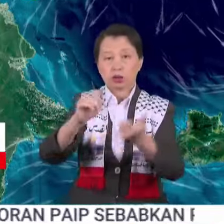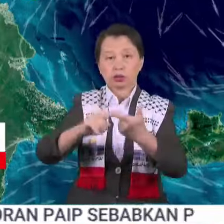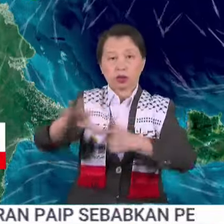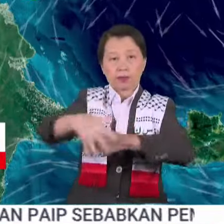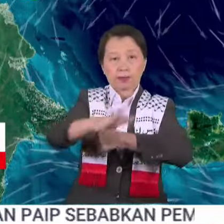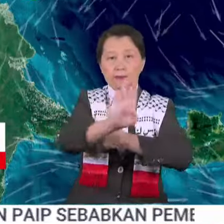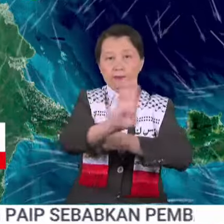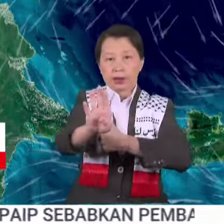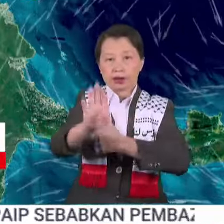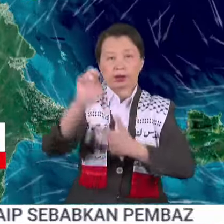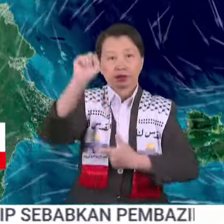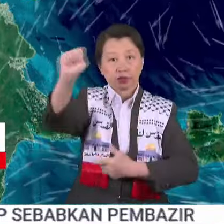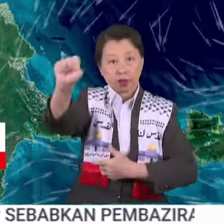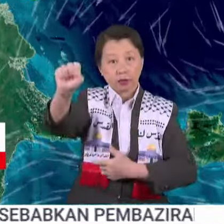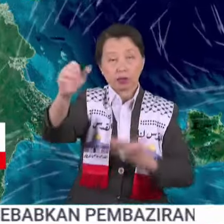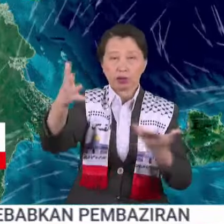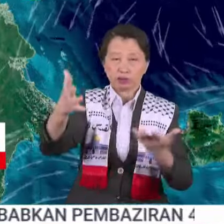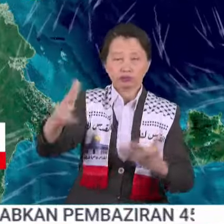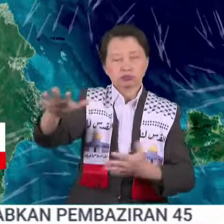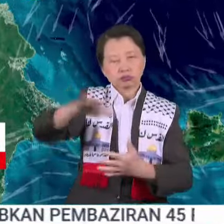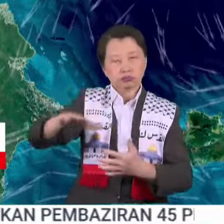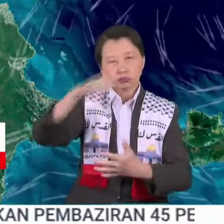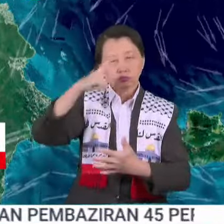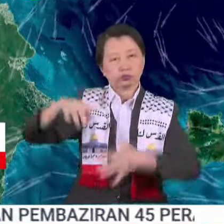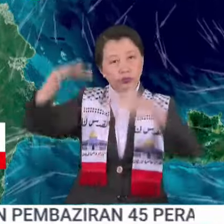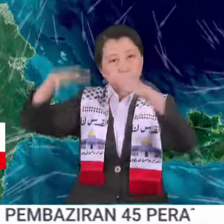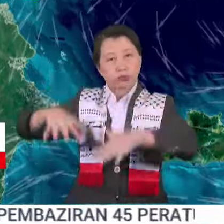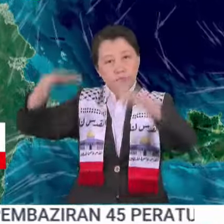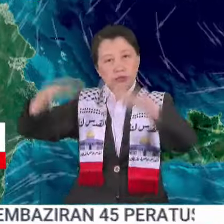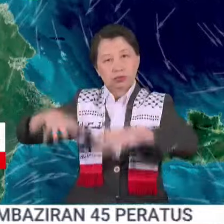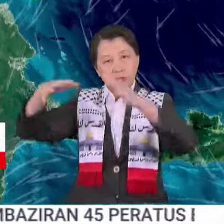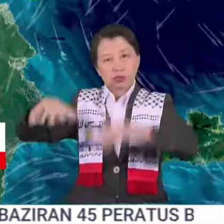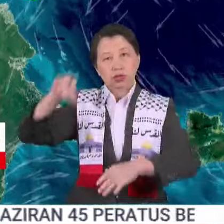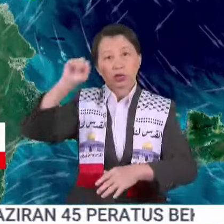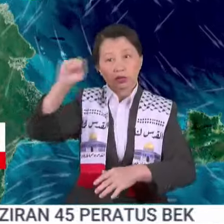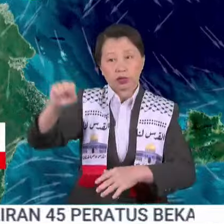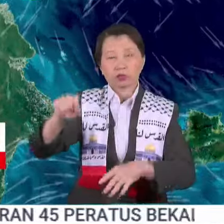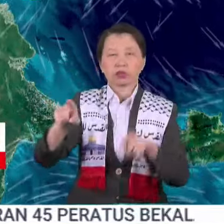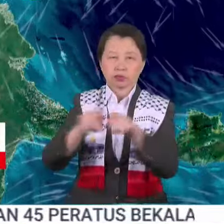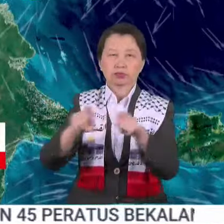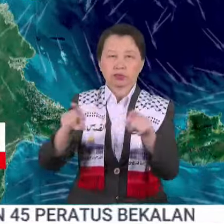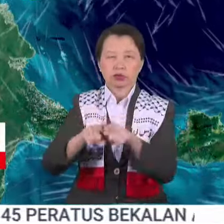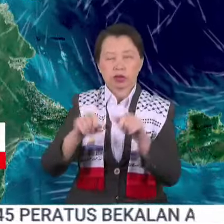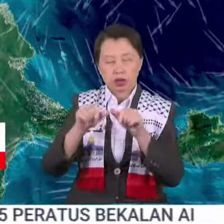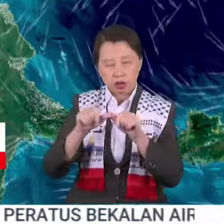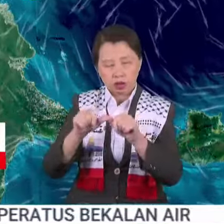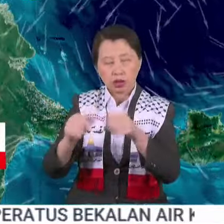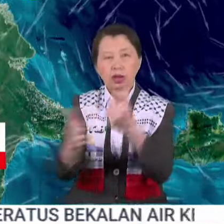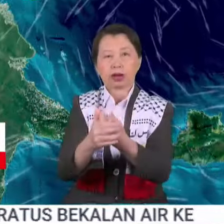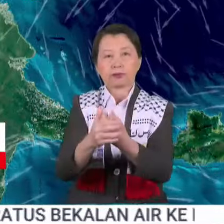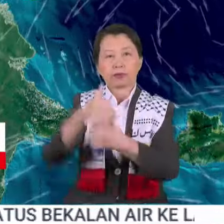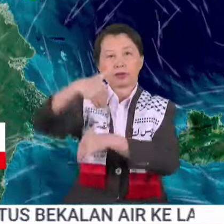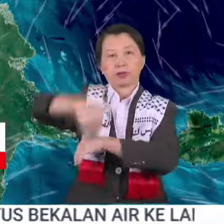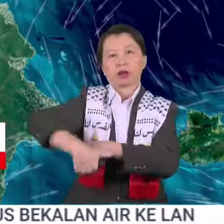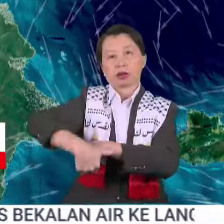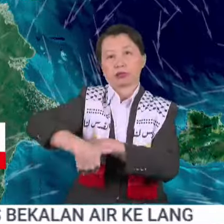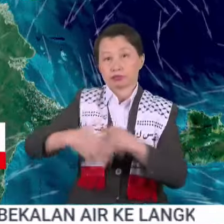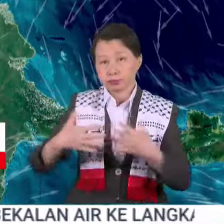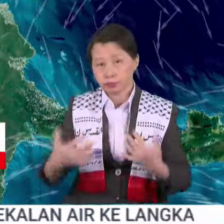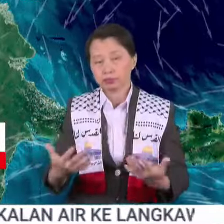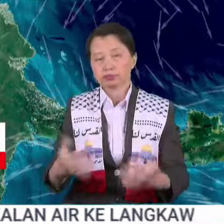pantai barat negeri Sabah. Kita menjangkakan untuk keadaan hujan di negeri Sabah ini juga turut kekal sehingga ke awal malam